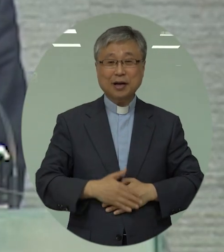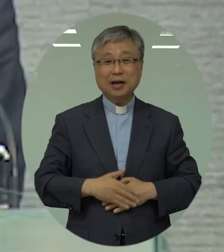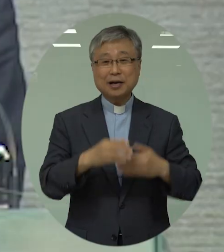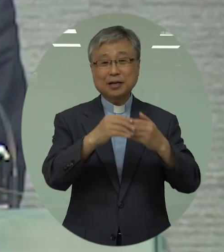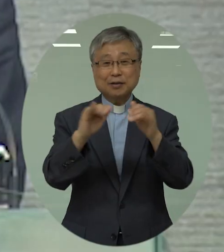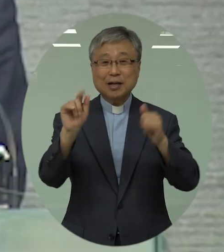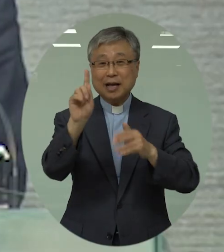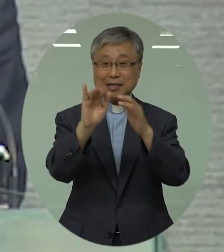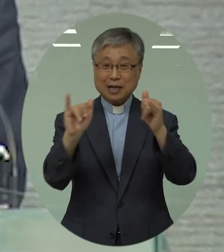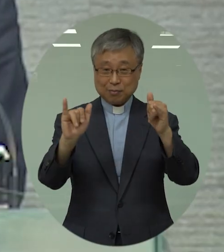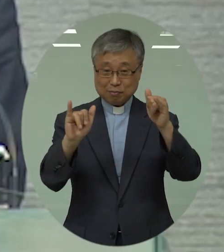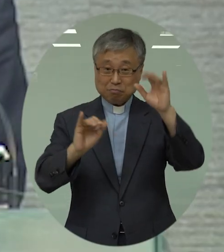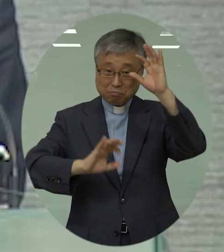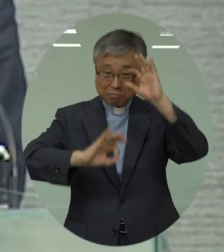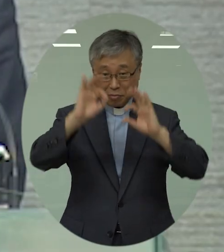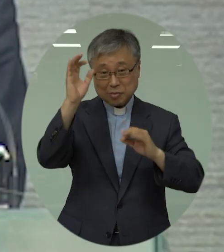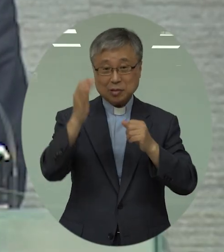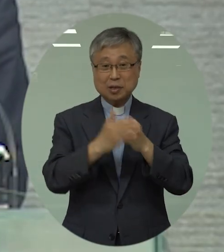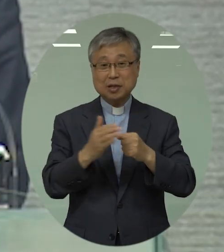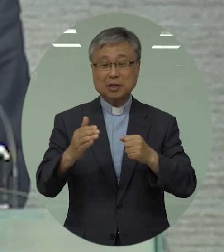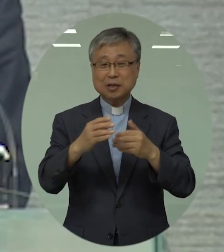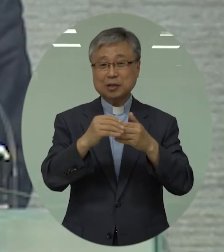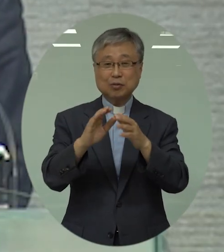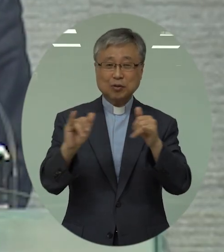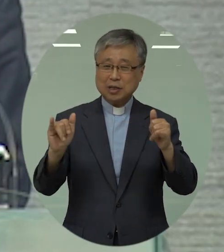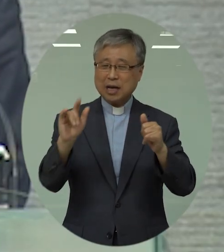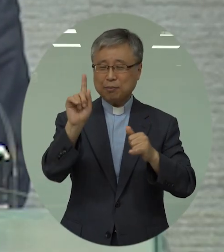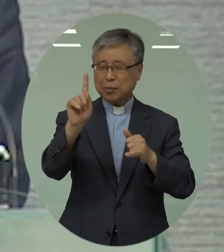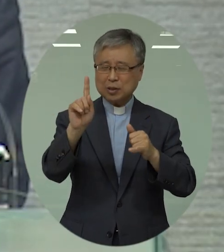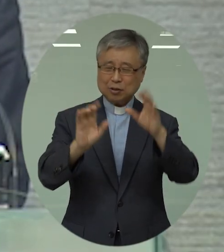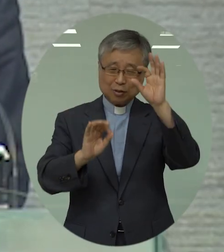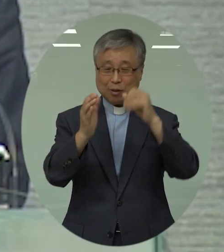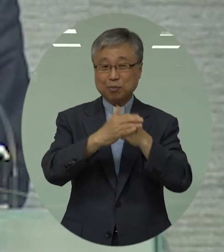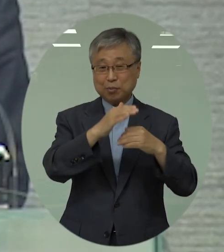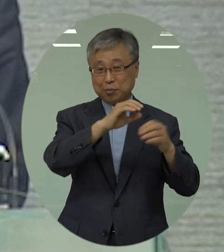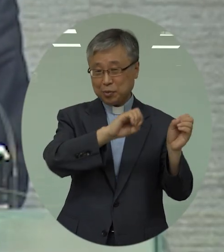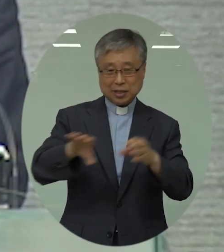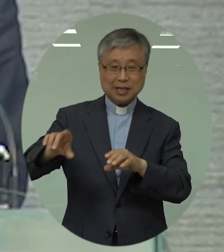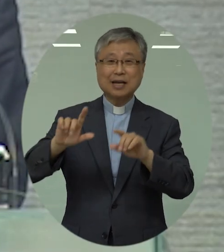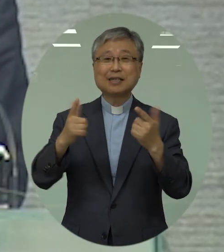지도자 한 번의 실수 때문에 지도자를 버리지는 않으시는 하나님.